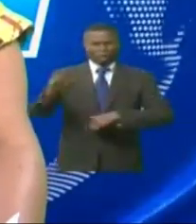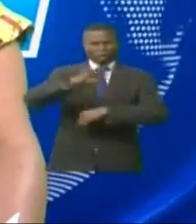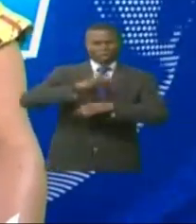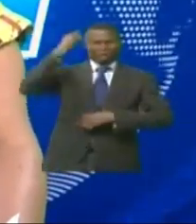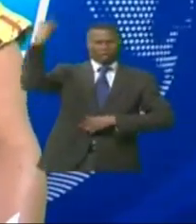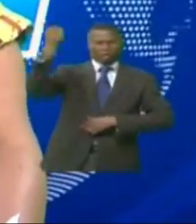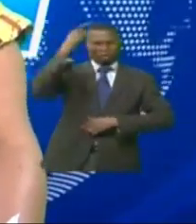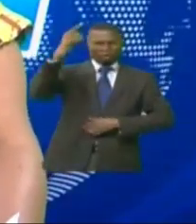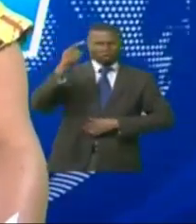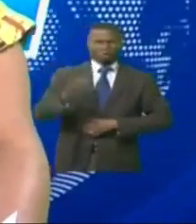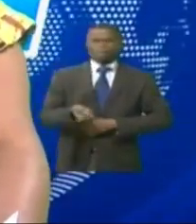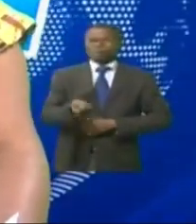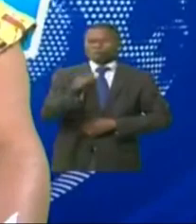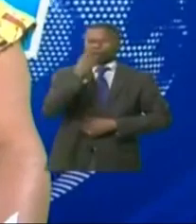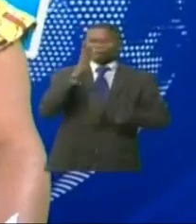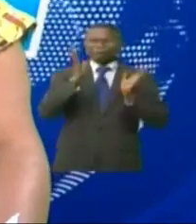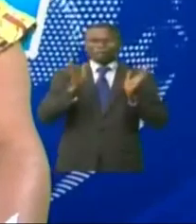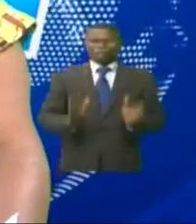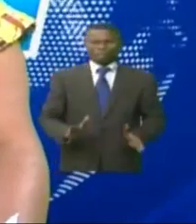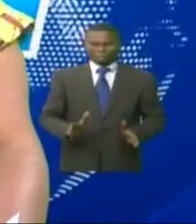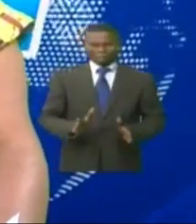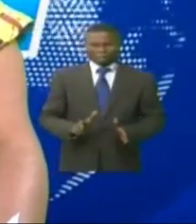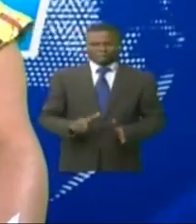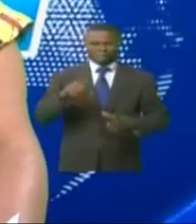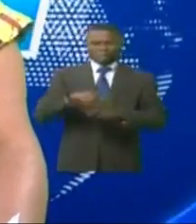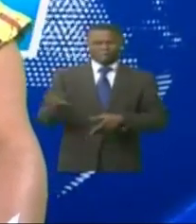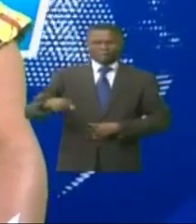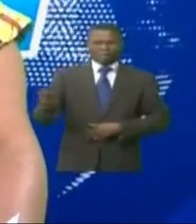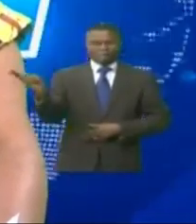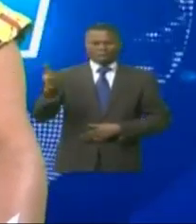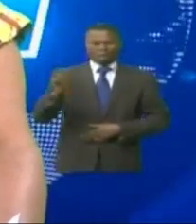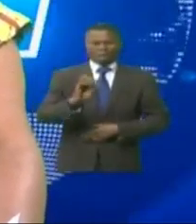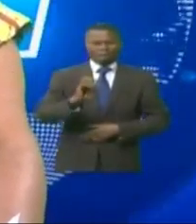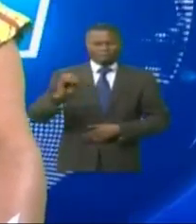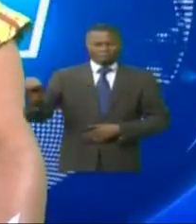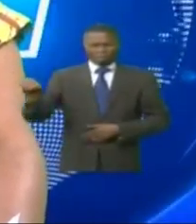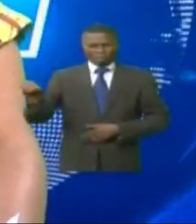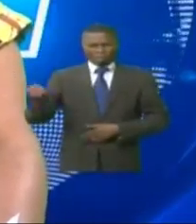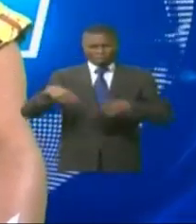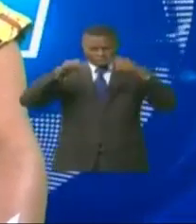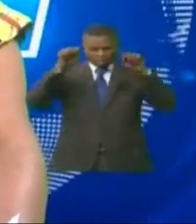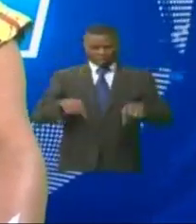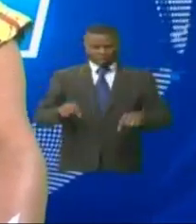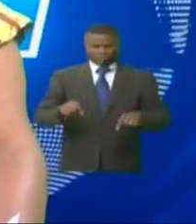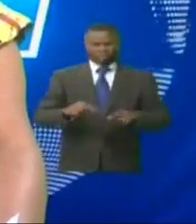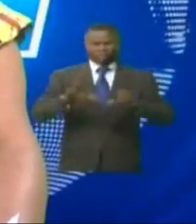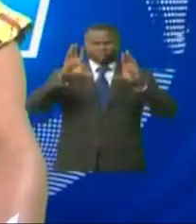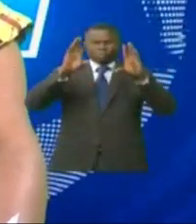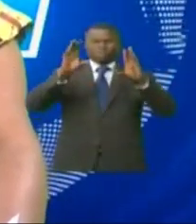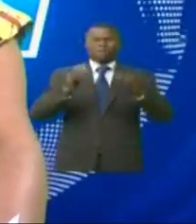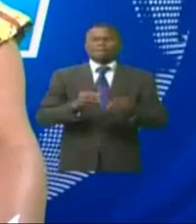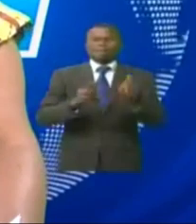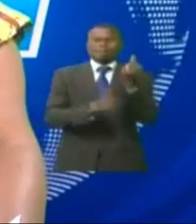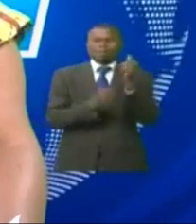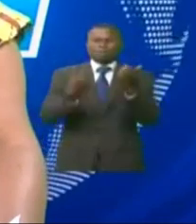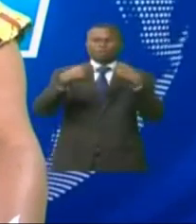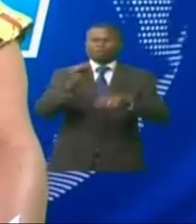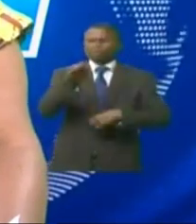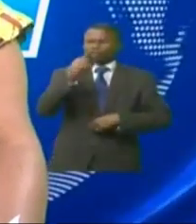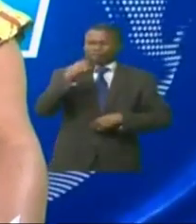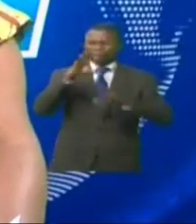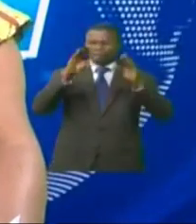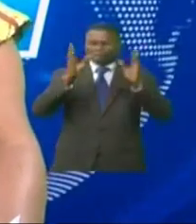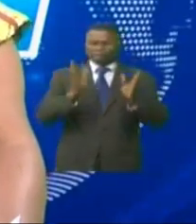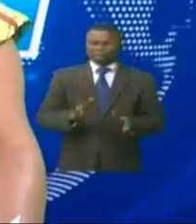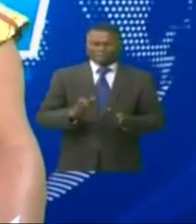mondiale des pharmaciens a vécu dans la province du Kasaï oriental. Et cette année, les pharmaciens de la province orientale